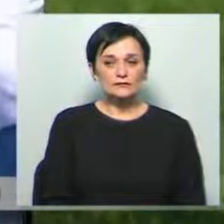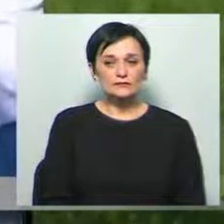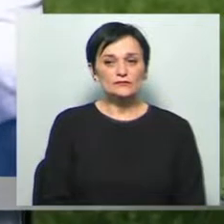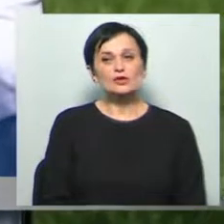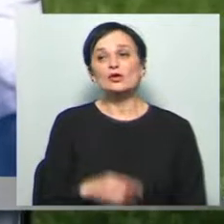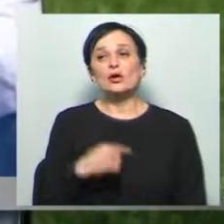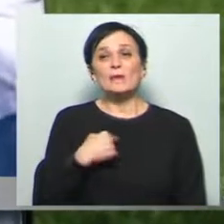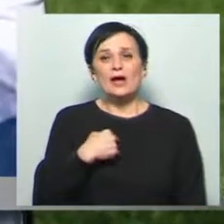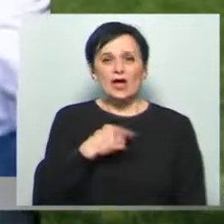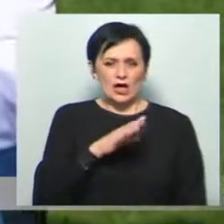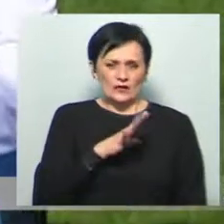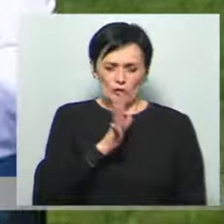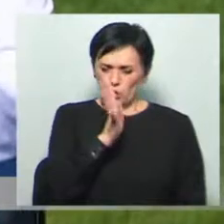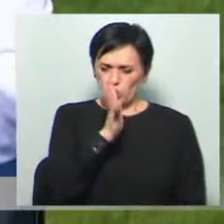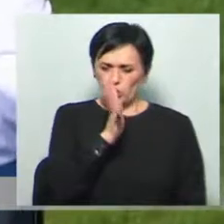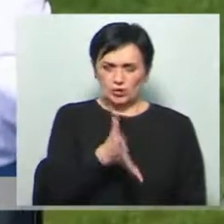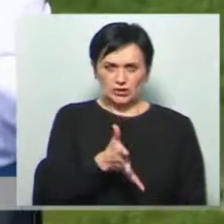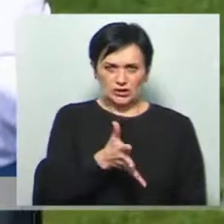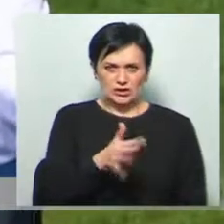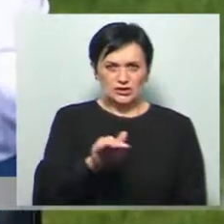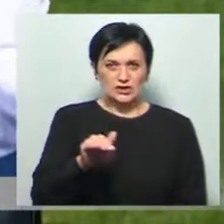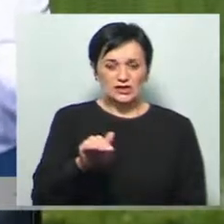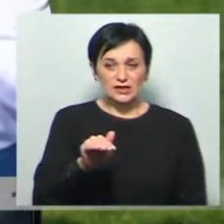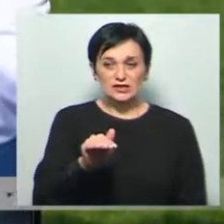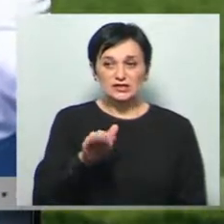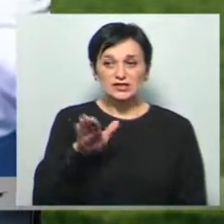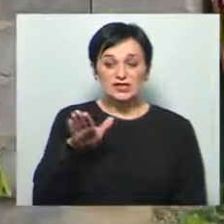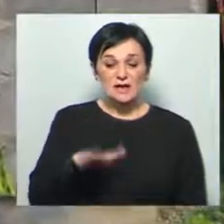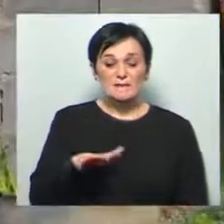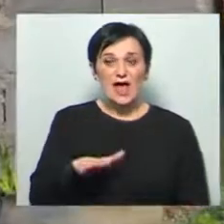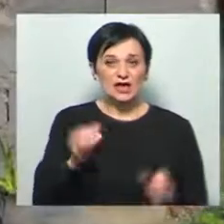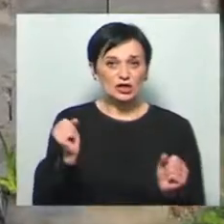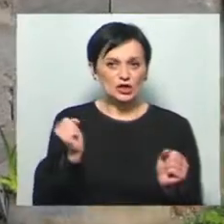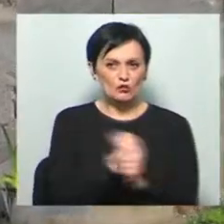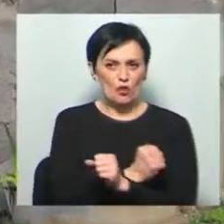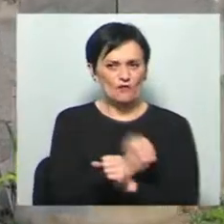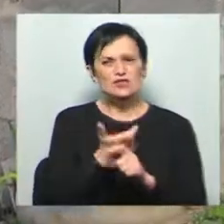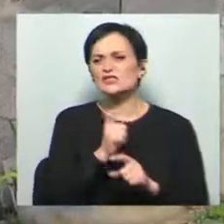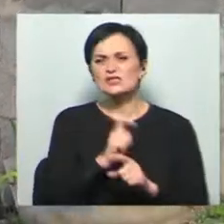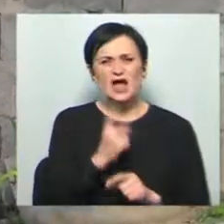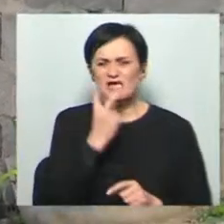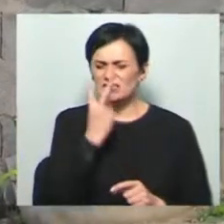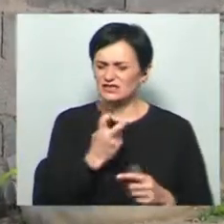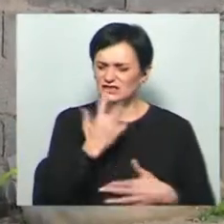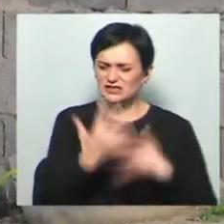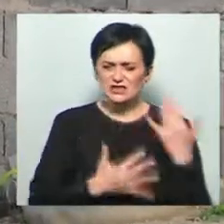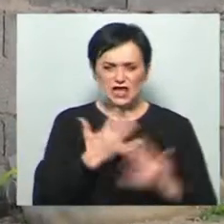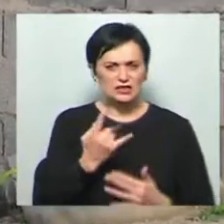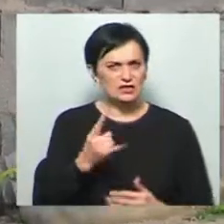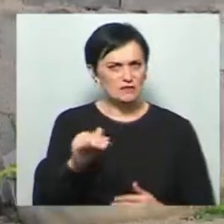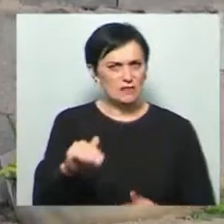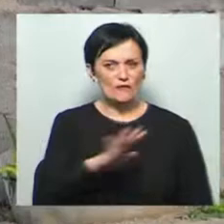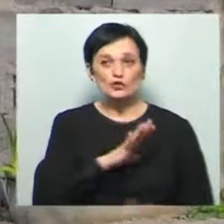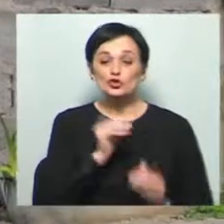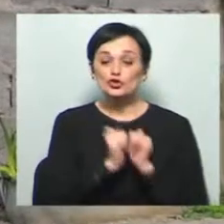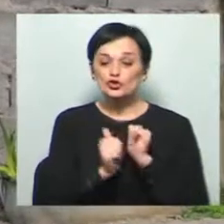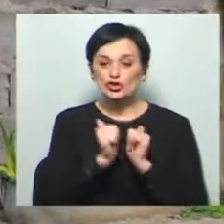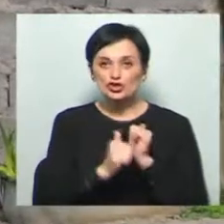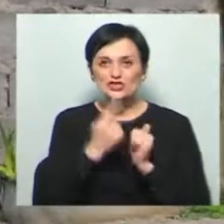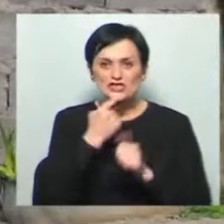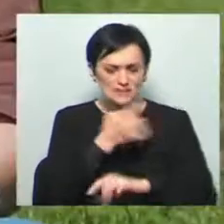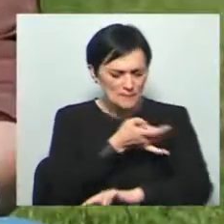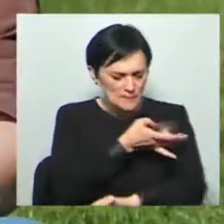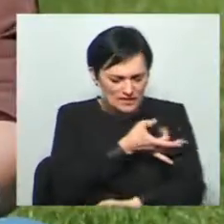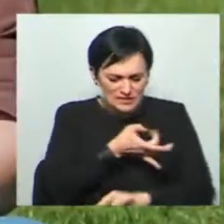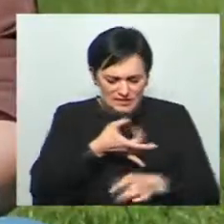თემა ეს იქნება რაღაცა. ვიყავი 5 წლის, ფეხი რომ მოვიტეხები. ძალიან ცალკე ბავშვი იყო, ჰქონდა ძალიან ხშირი